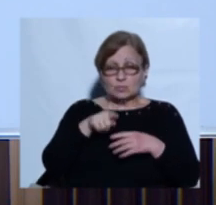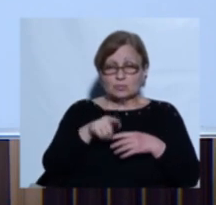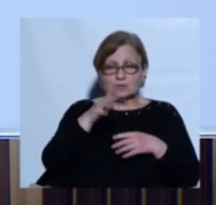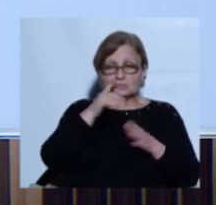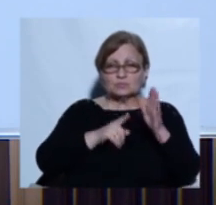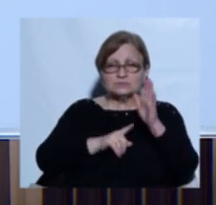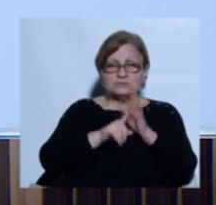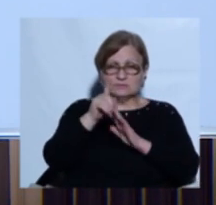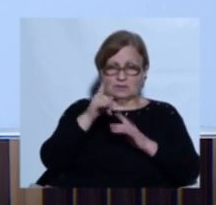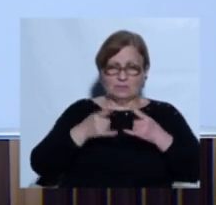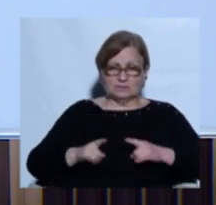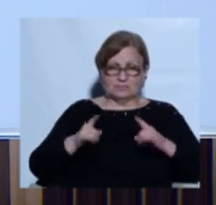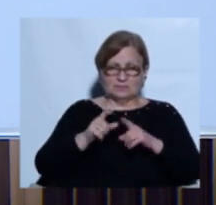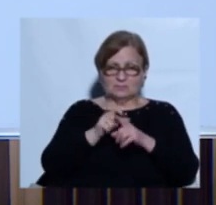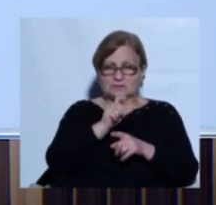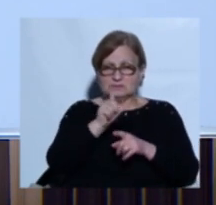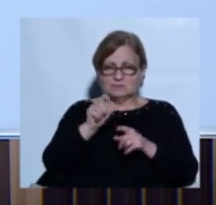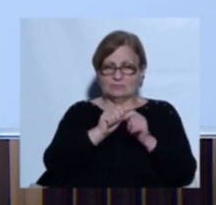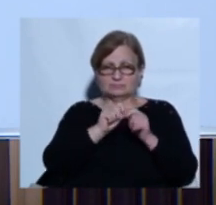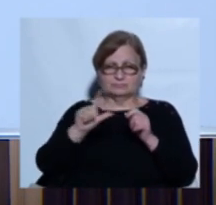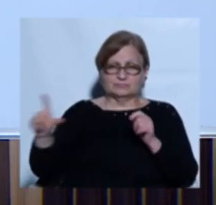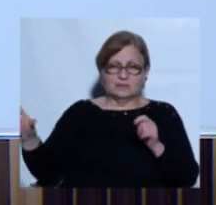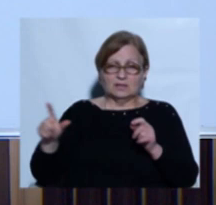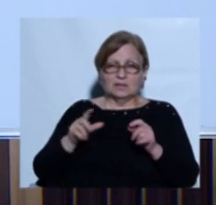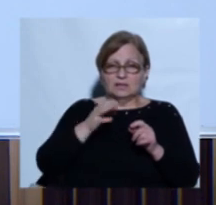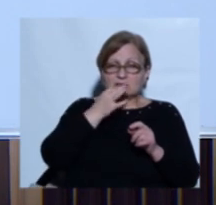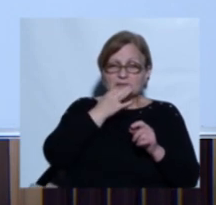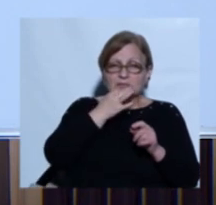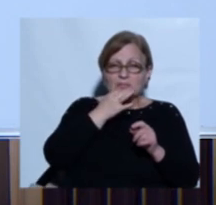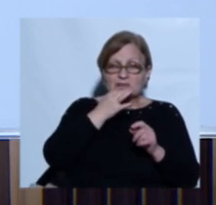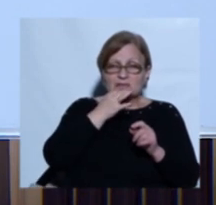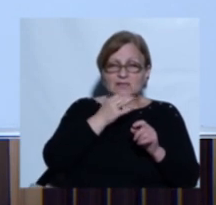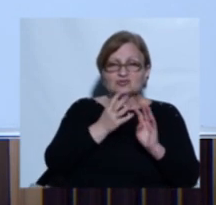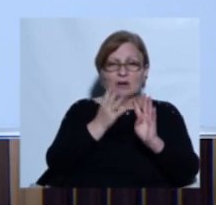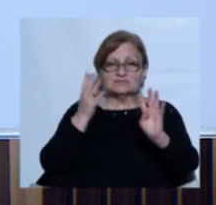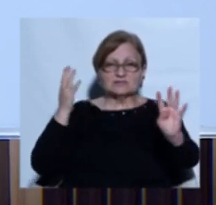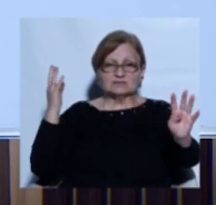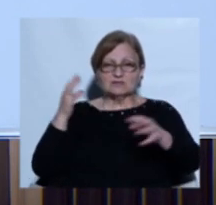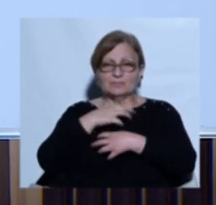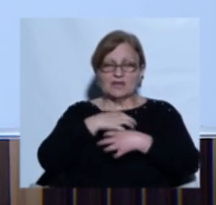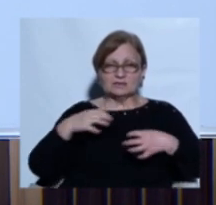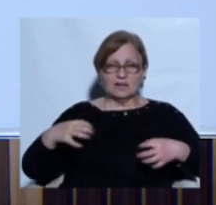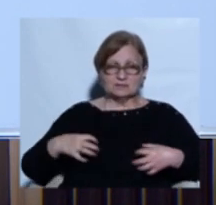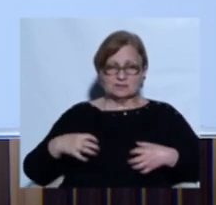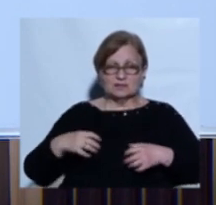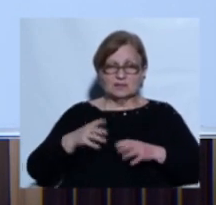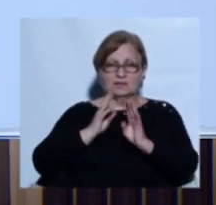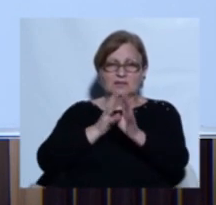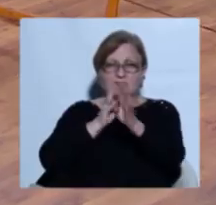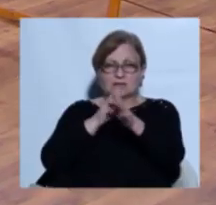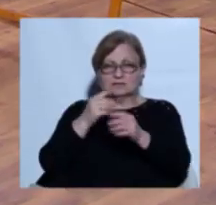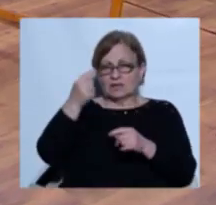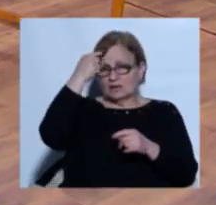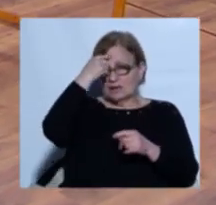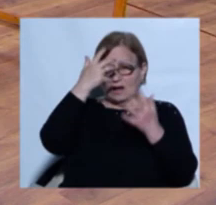იბადება სიტყვები, მერე როგორც ამბობს მწერალი, ნადირივით ჩამწკრივდებიან ეს სიტყვები, ანუ მიდიან